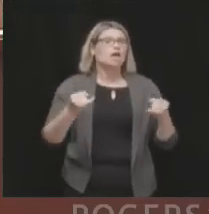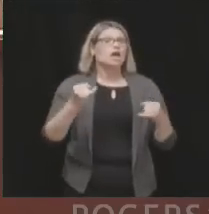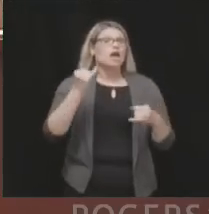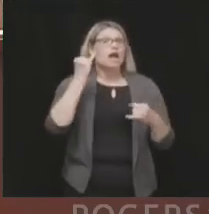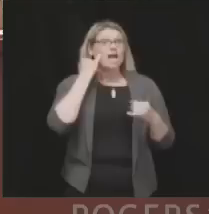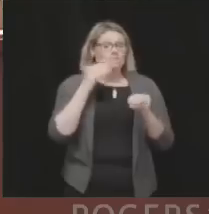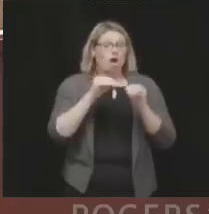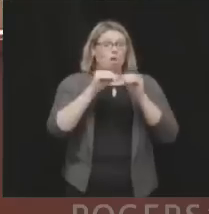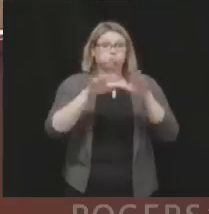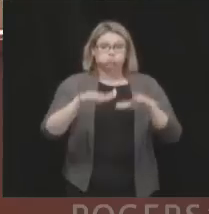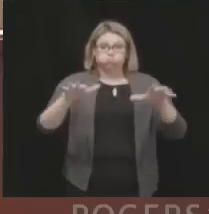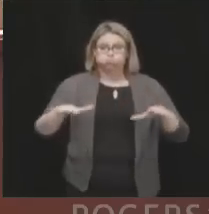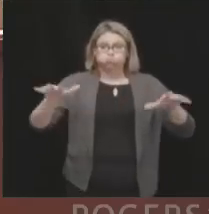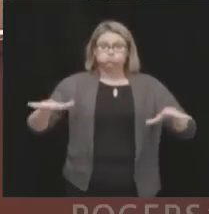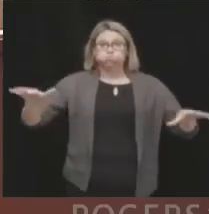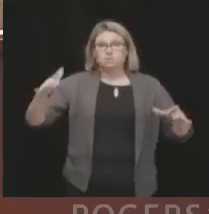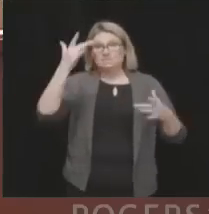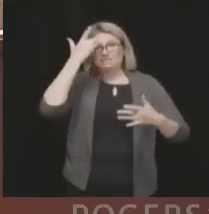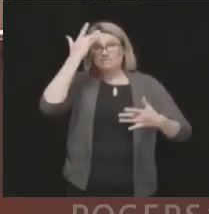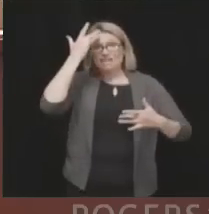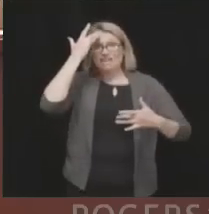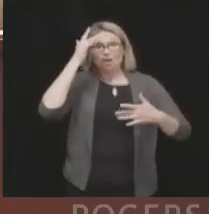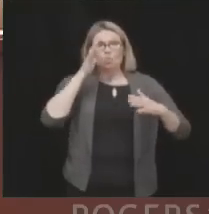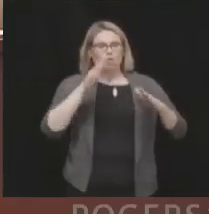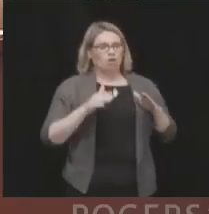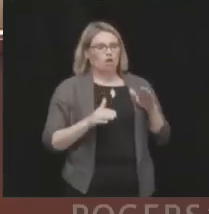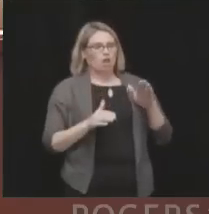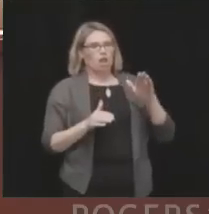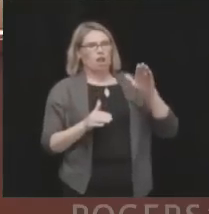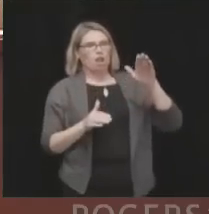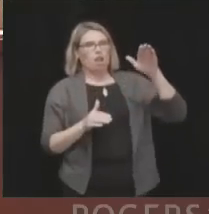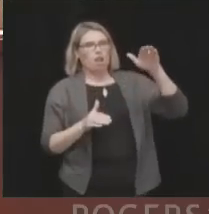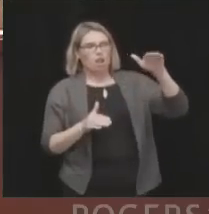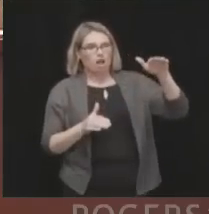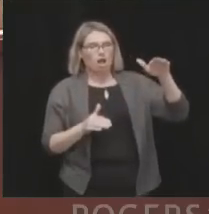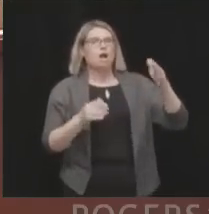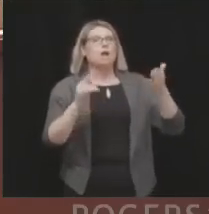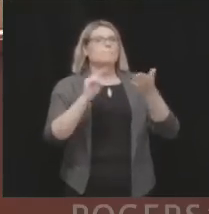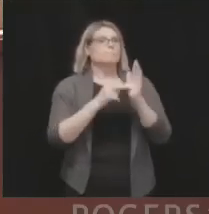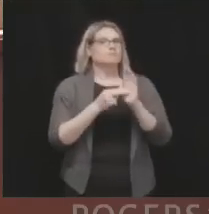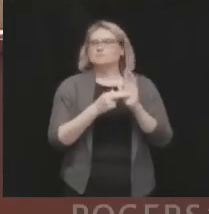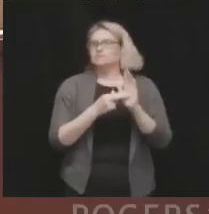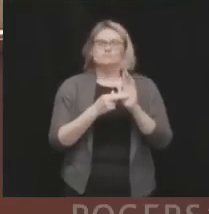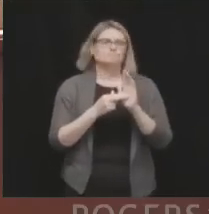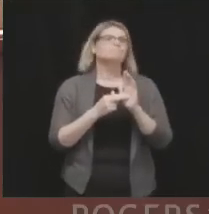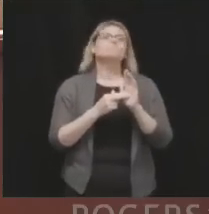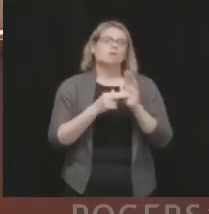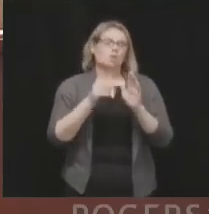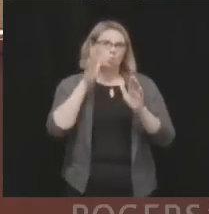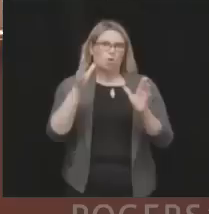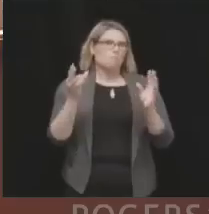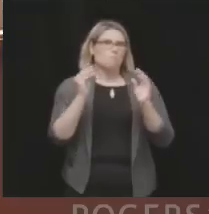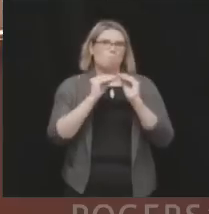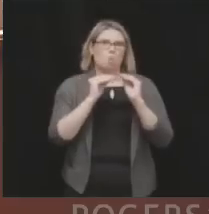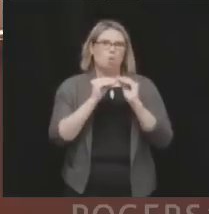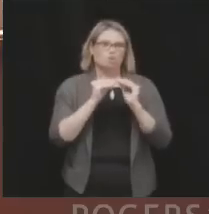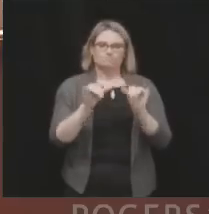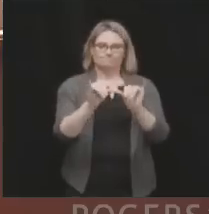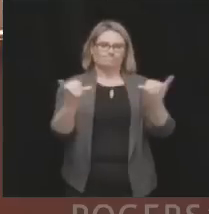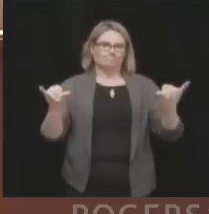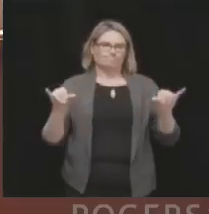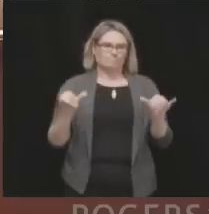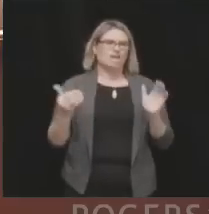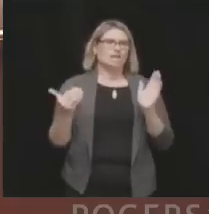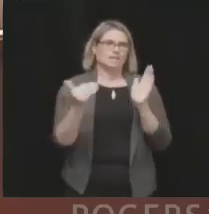nous commençons à assouplir à certaines restrictions, les citoyens du Nouveau-Brunswick doivent continuer à respecter les consignes de distanciation